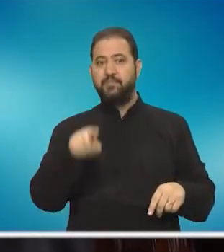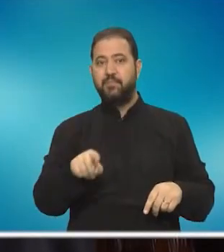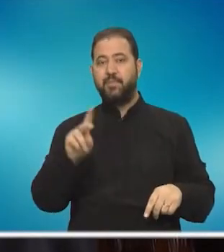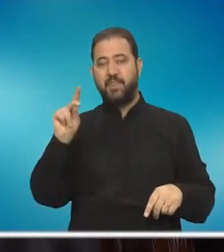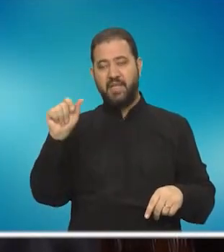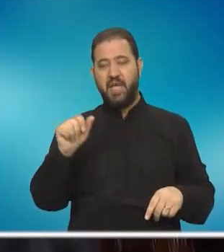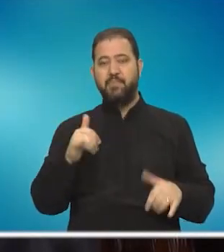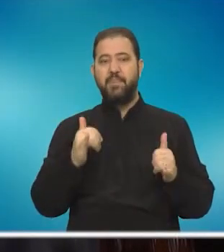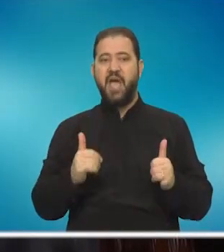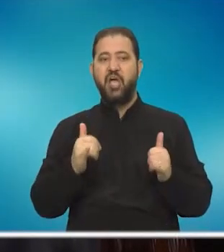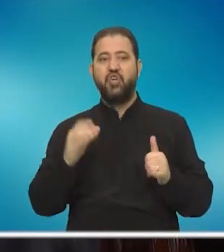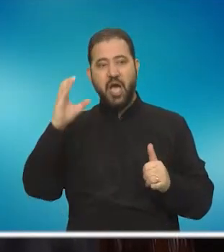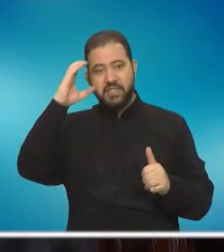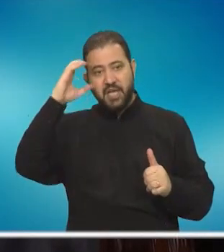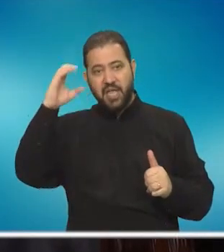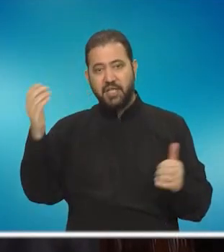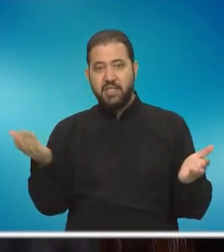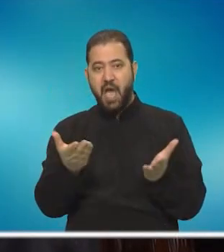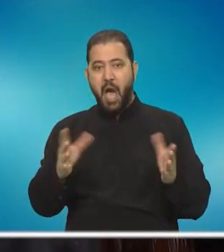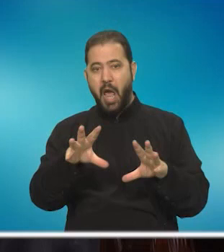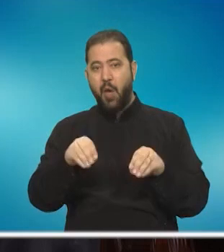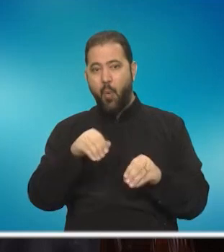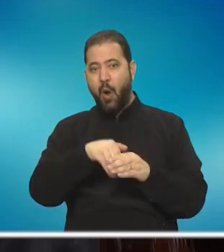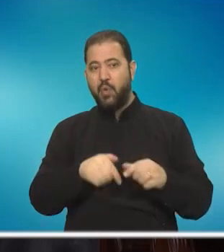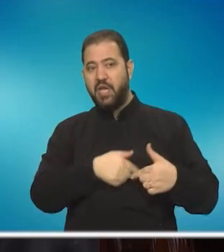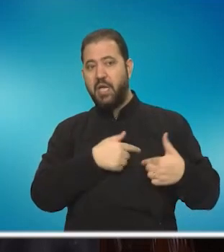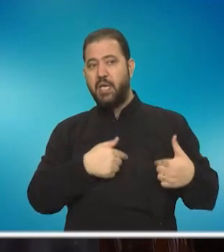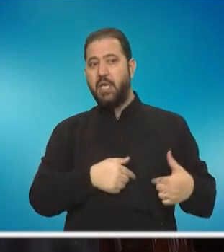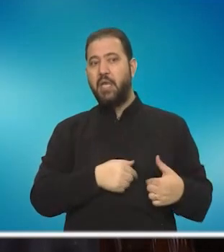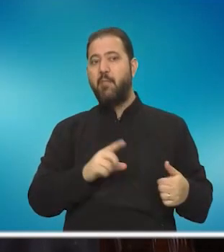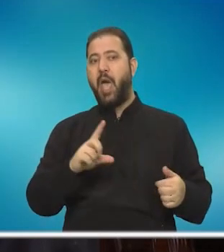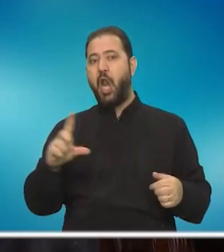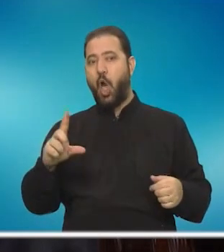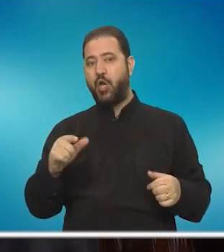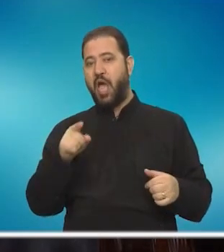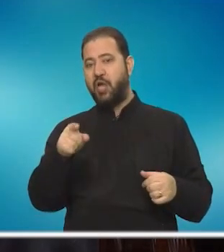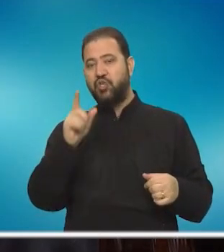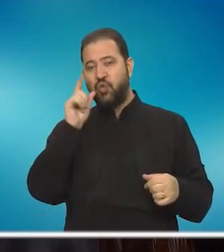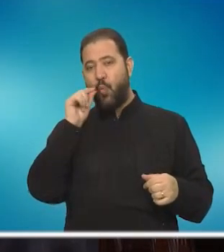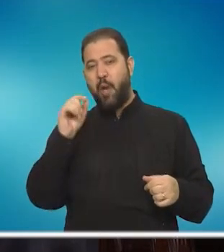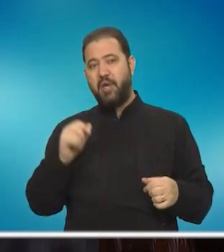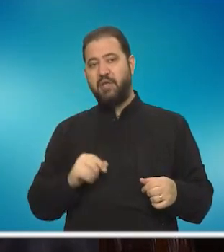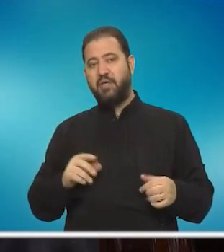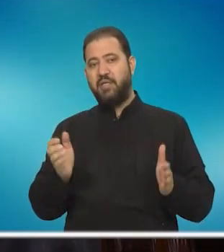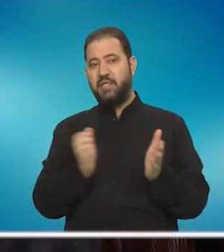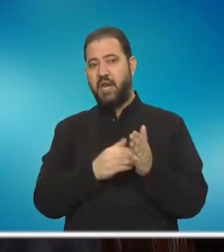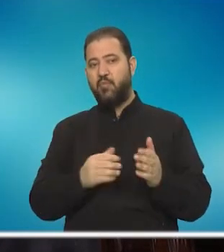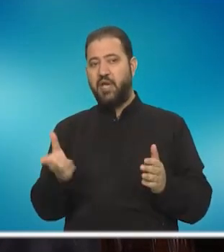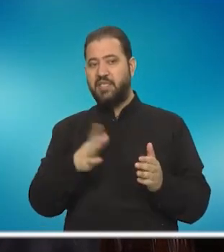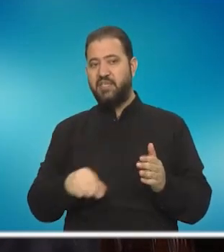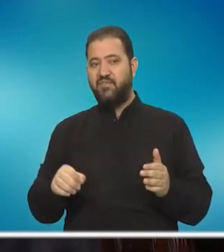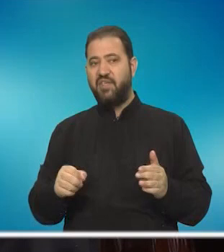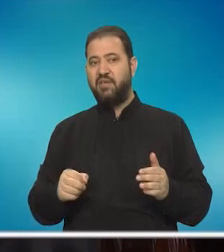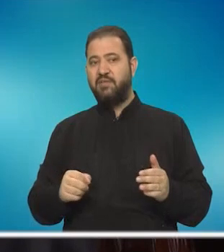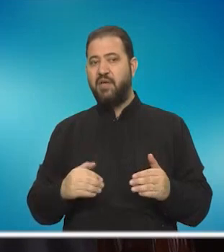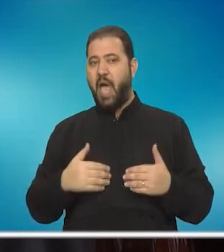că această credință pe care o au în ei acești creștini trebuie să